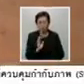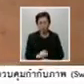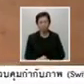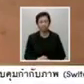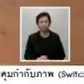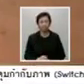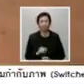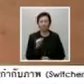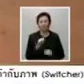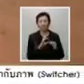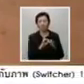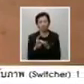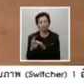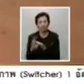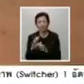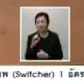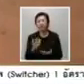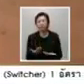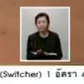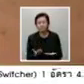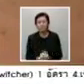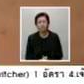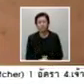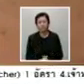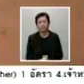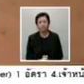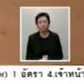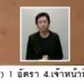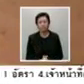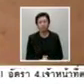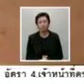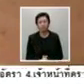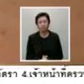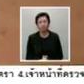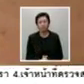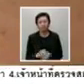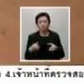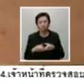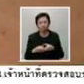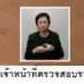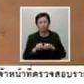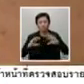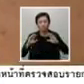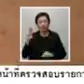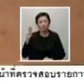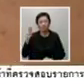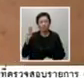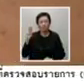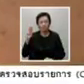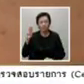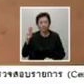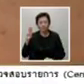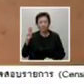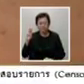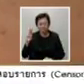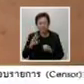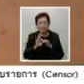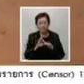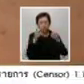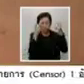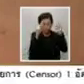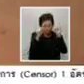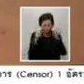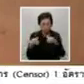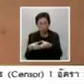องอย่างแน่นอนนะครับไม่มีใครปฏิเสธว่าการปมการถวายสัตย์เป็นเรื่องของนายกรัฐมนตรีและคณะรัฐ